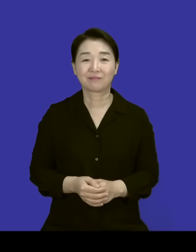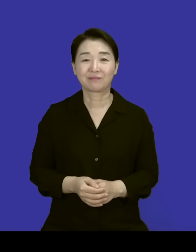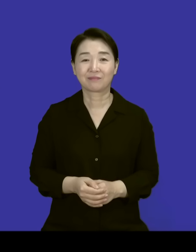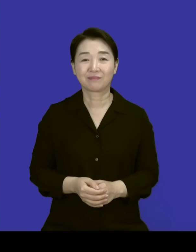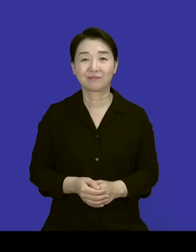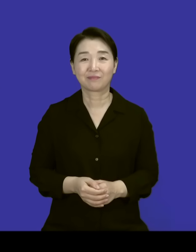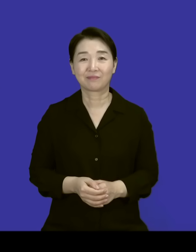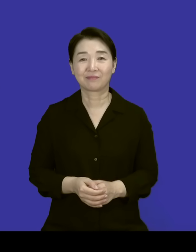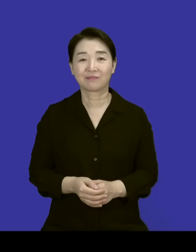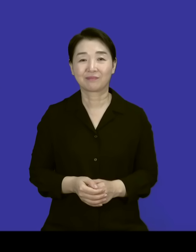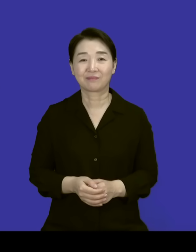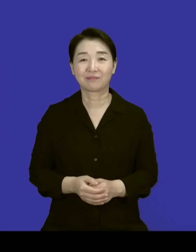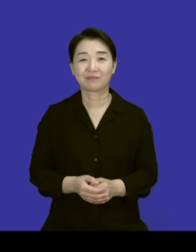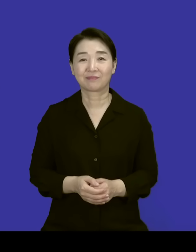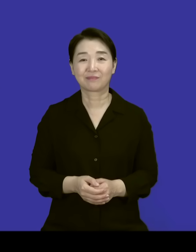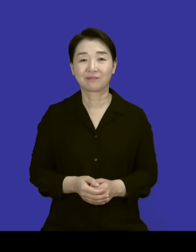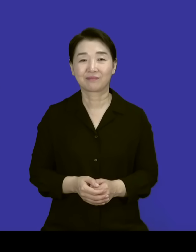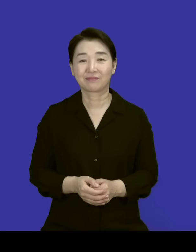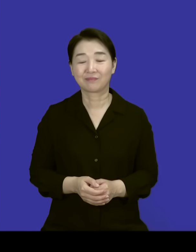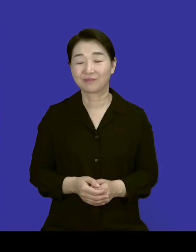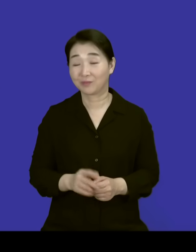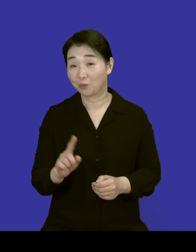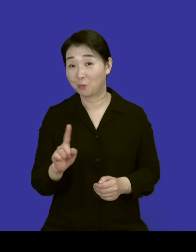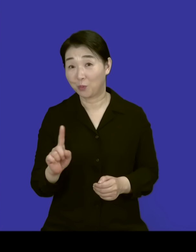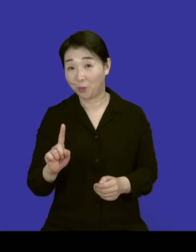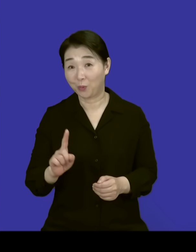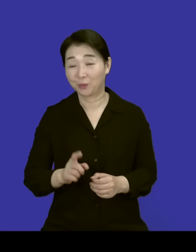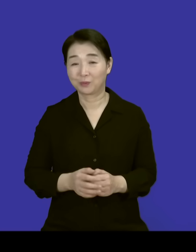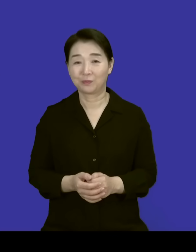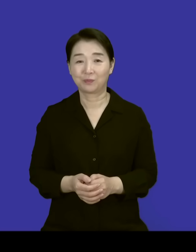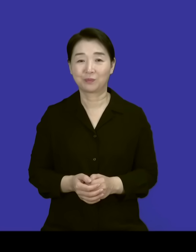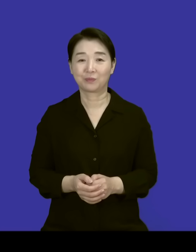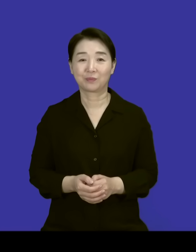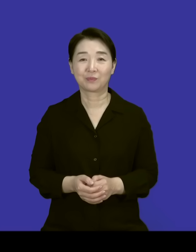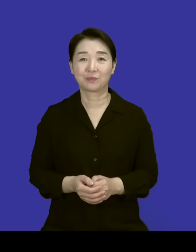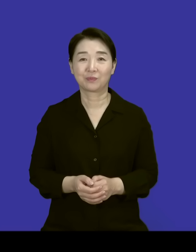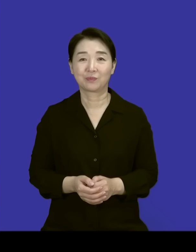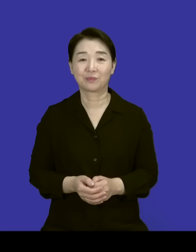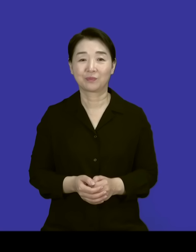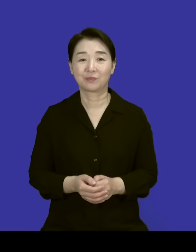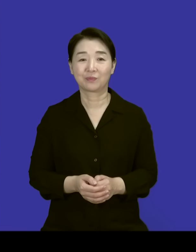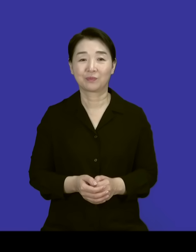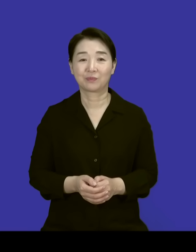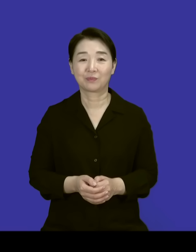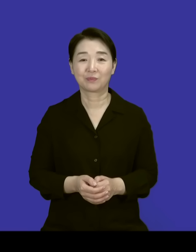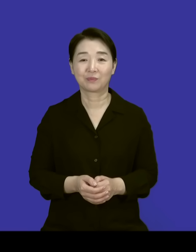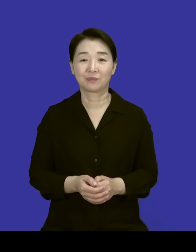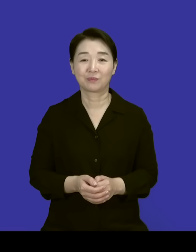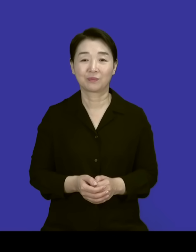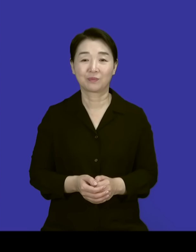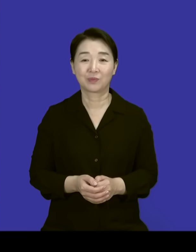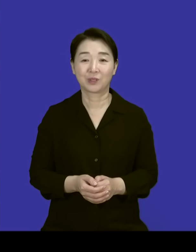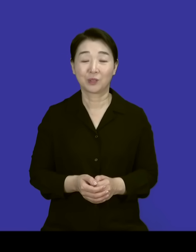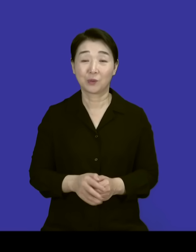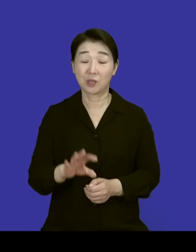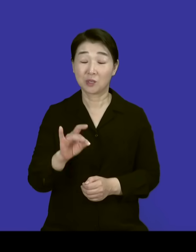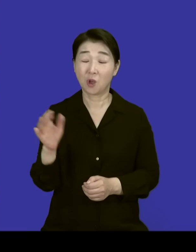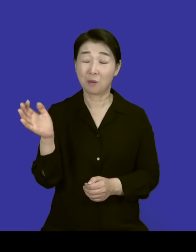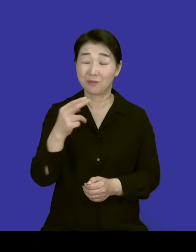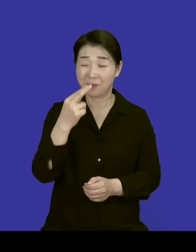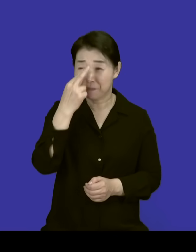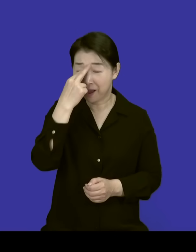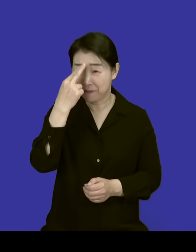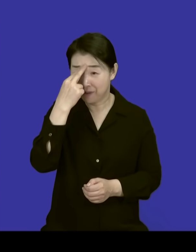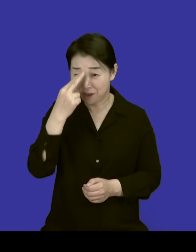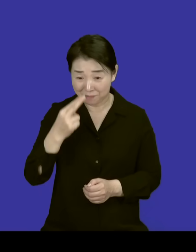아니 근데 이게 그런 게 있잖아요. 이게 곡을 그러면 그렇게 막 맨 땅부터 시작해가서 시작을